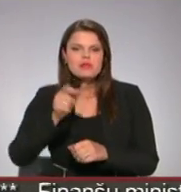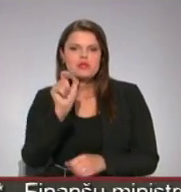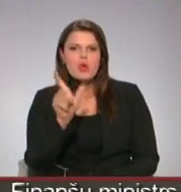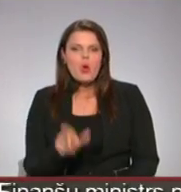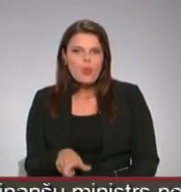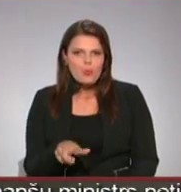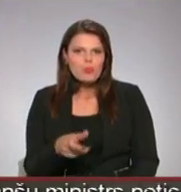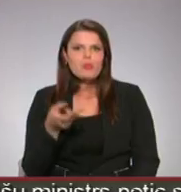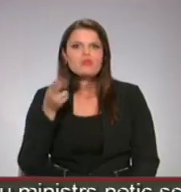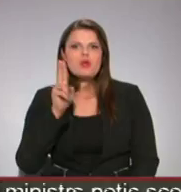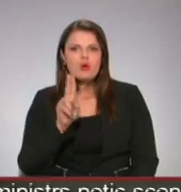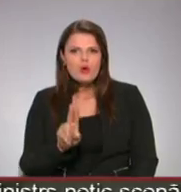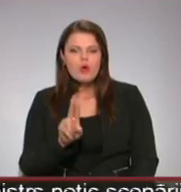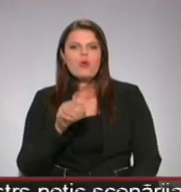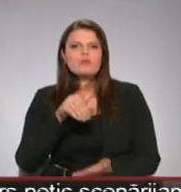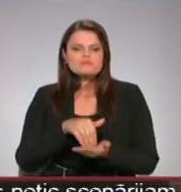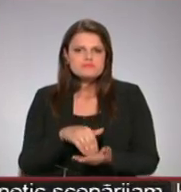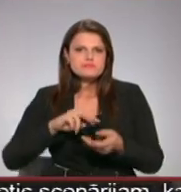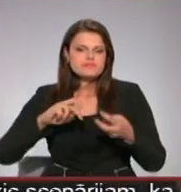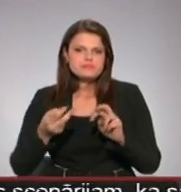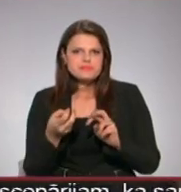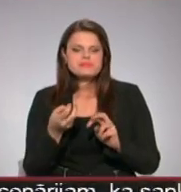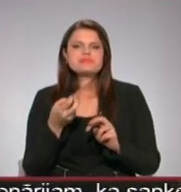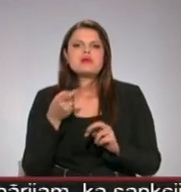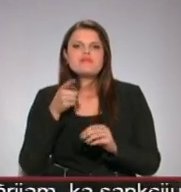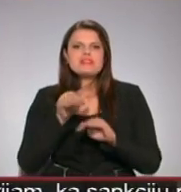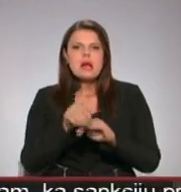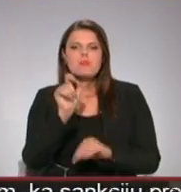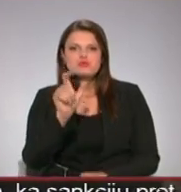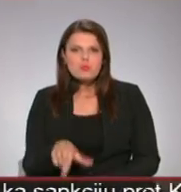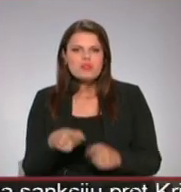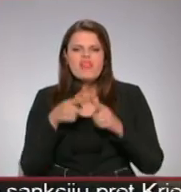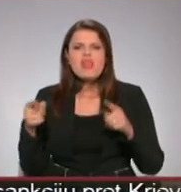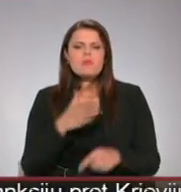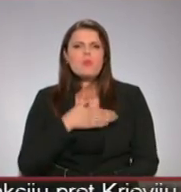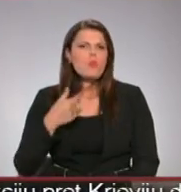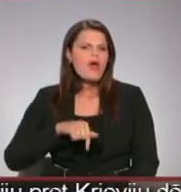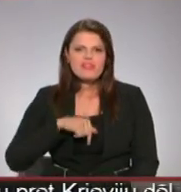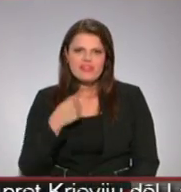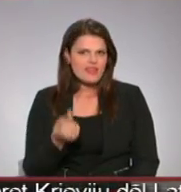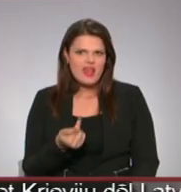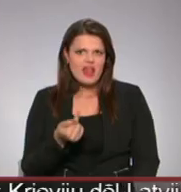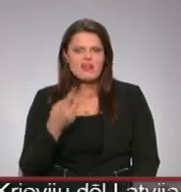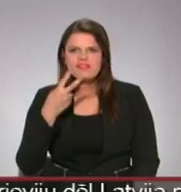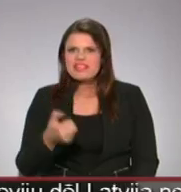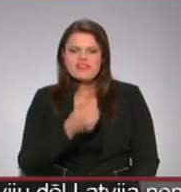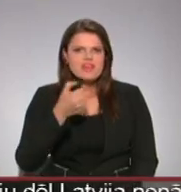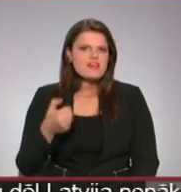laiku pārtop dzirkstošā dzērienā. Viņas glabājās pudelēs. Un tas termiņš ir ļoti ilgs, līdz par